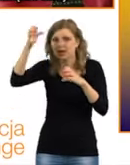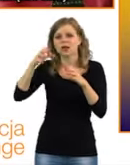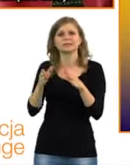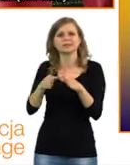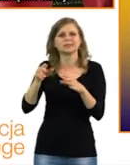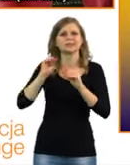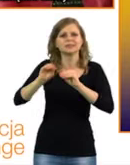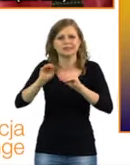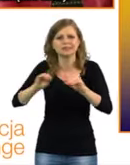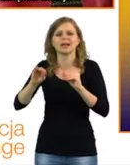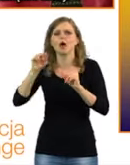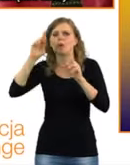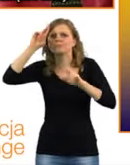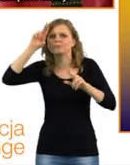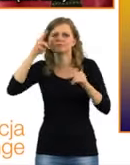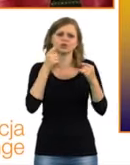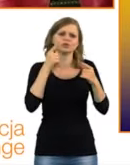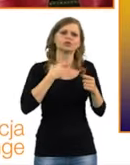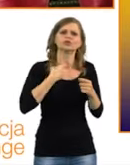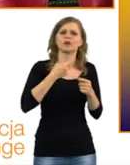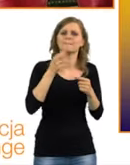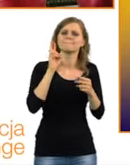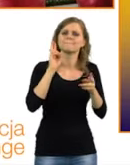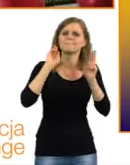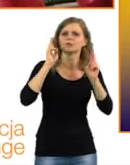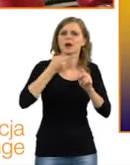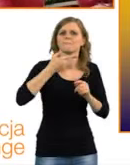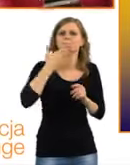i różnicowania dźwięków mowy.